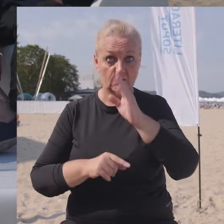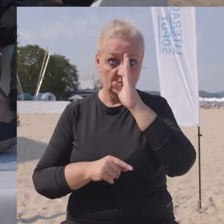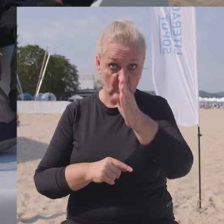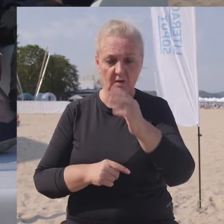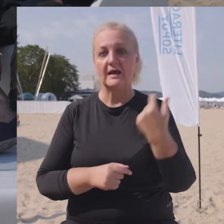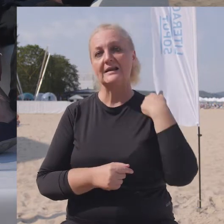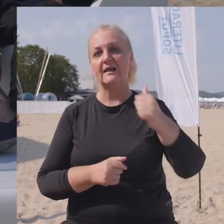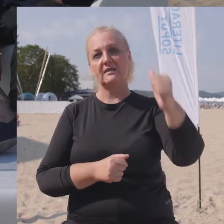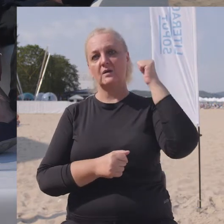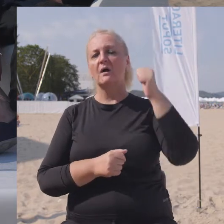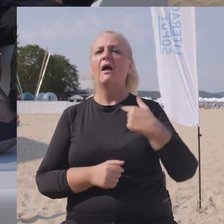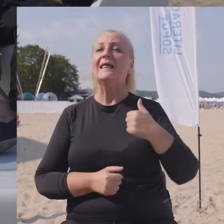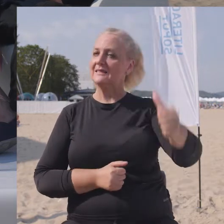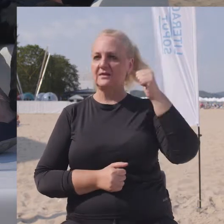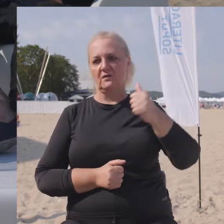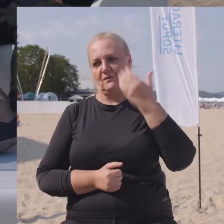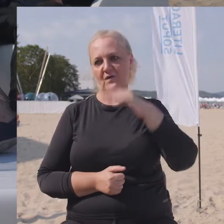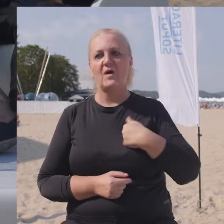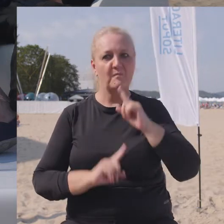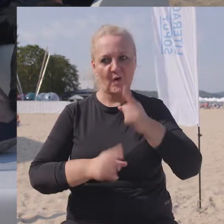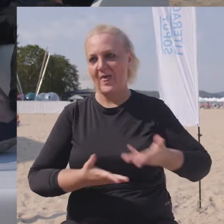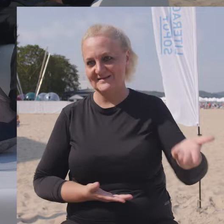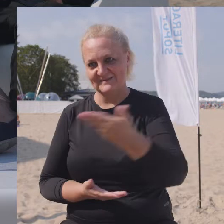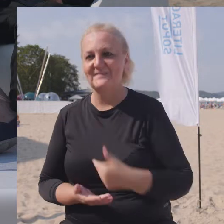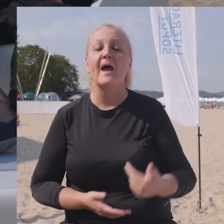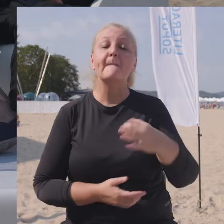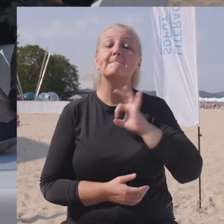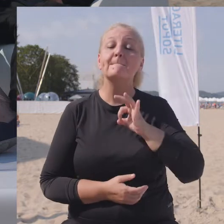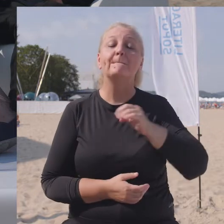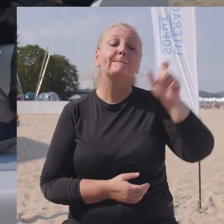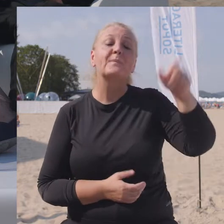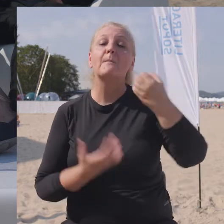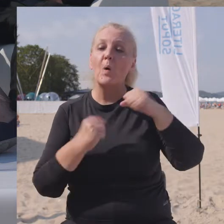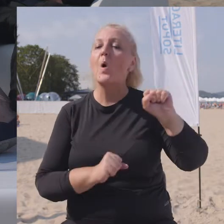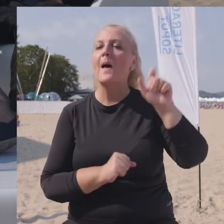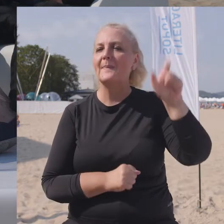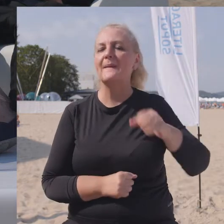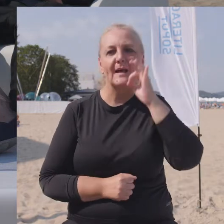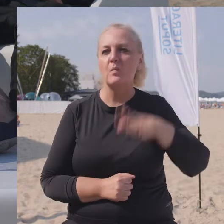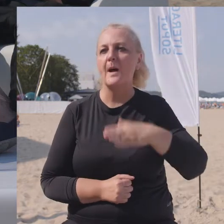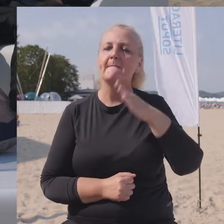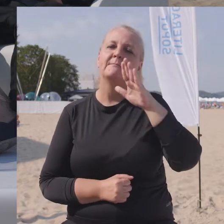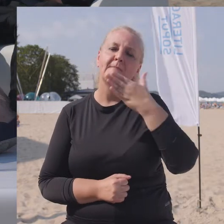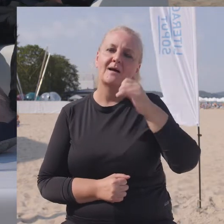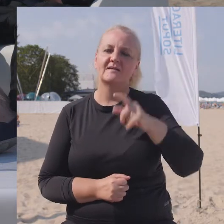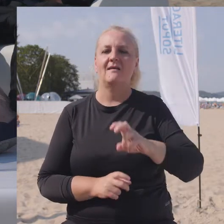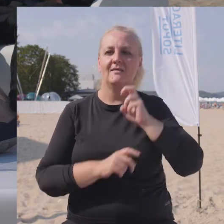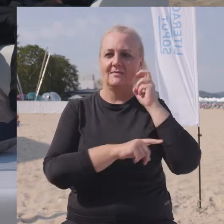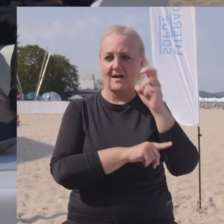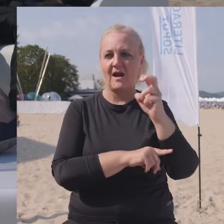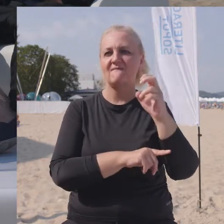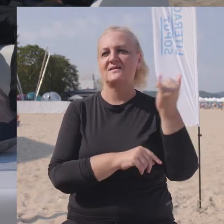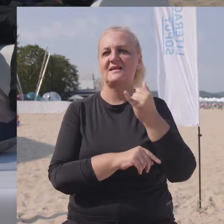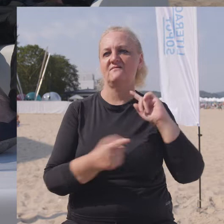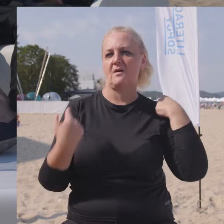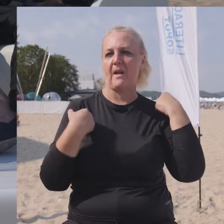do kierunku jazdy. Ja Państwu to bardzo serdecznie polecam. No właśnie, bo Twoja bohaterka, ta najmłodsza, czyli Magda, jeździ tramwajami po Warszawie tyłem do kierunku